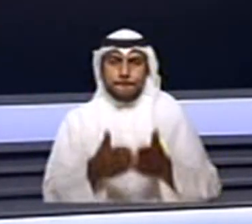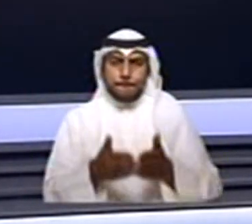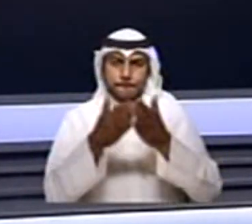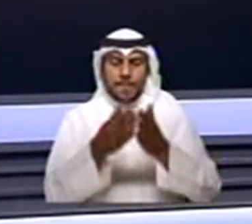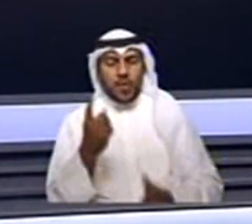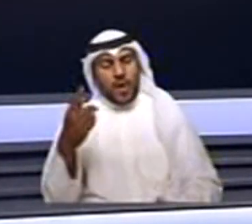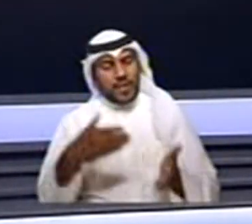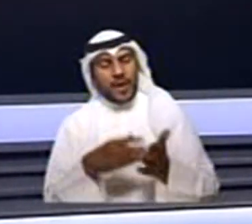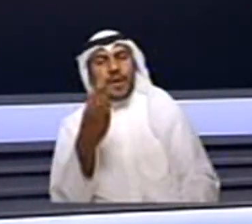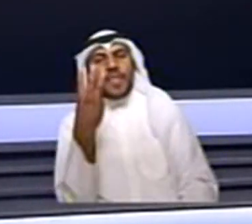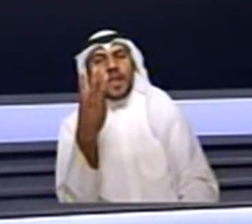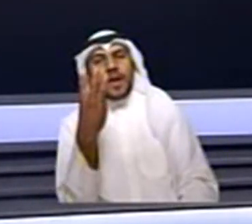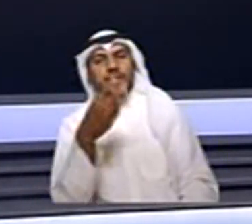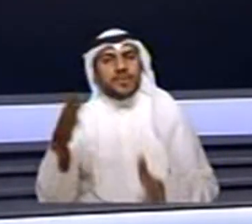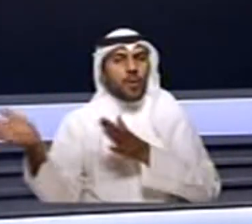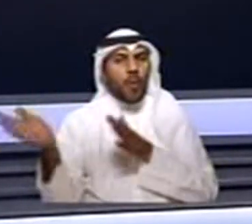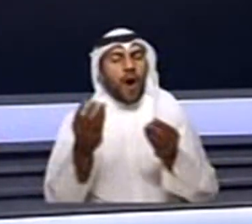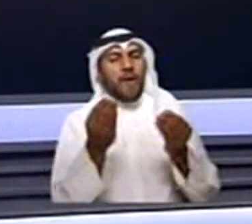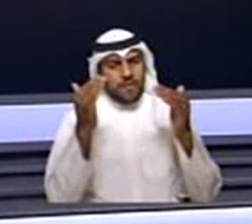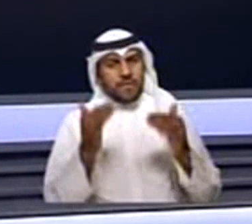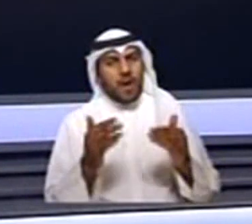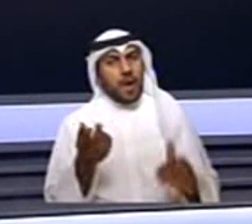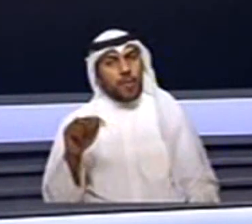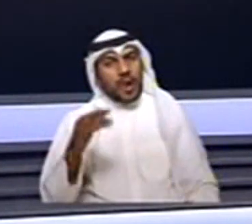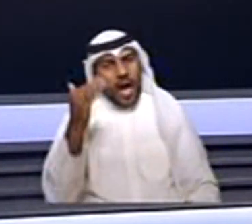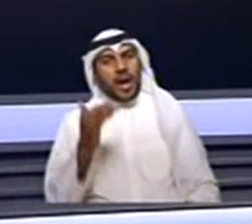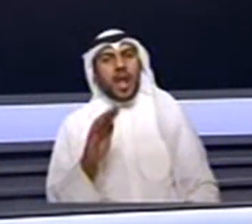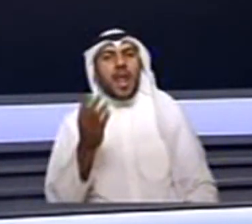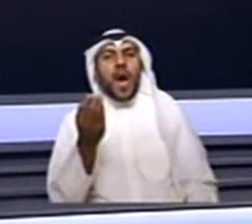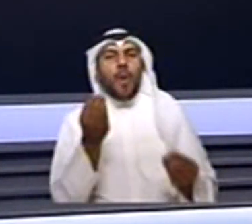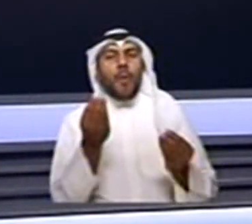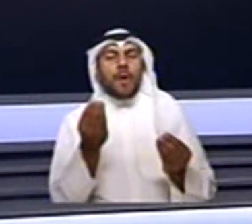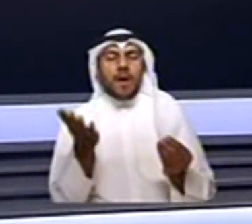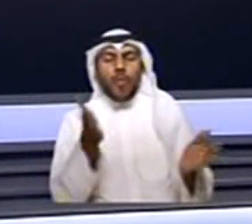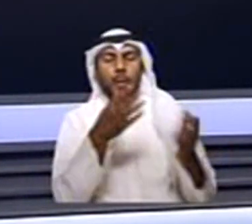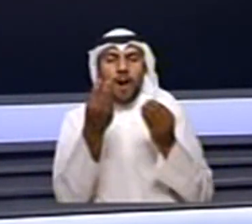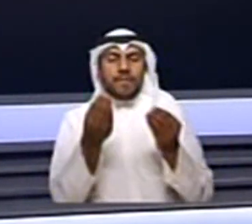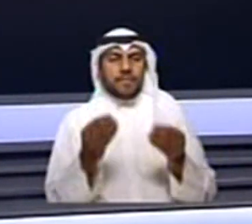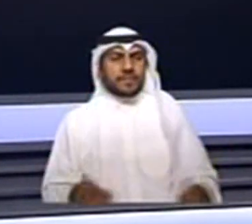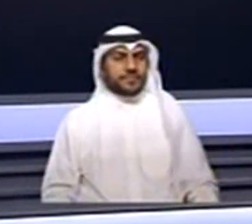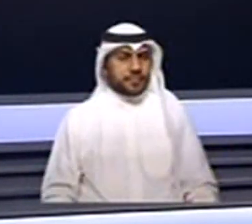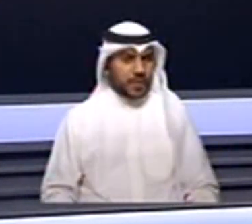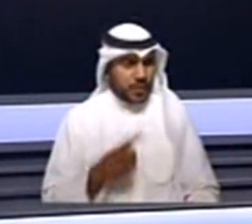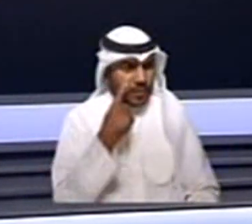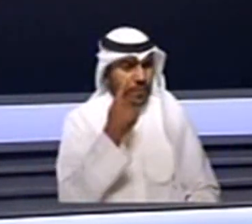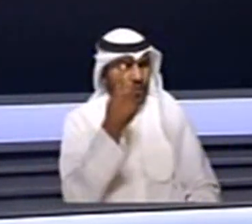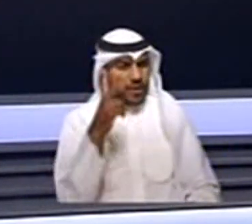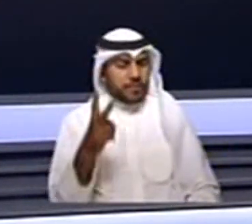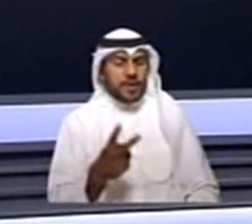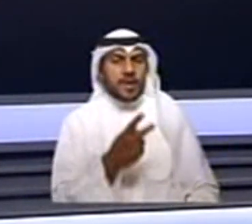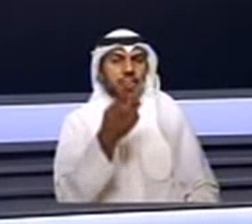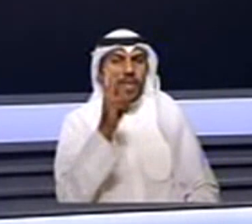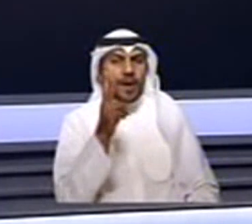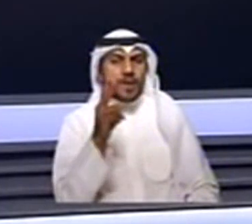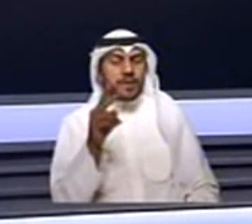3 قدم، لأن سرعة الرياح راح تتراجع مساء يوم الغد أكثر. درجة الحرارة حاليا 41 درجة مئوية، الرطوبة النسبية 12%، الرؤية الأفقية